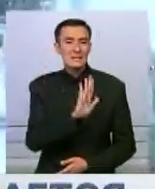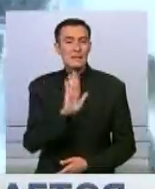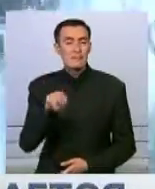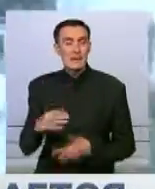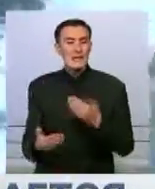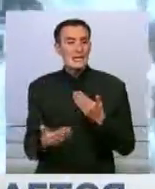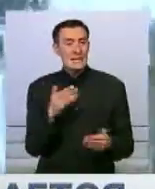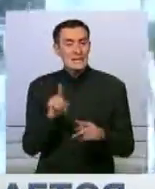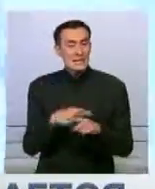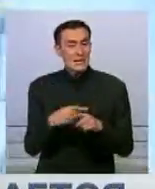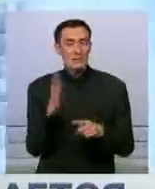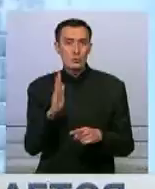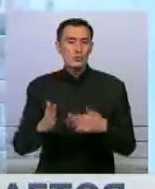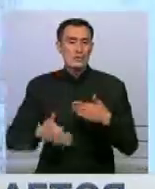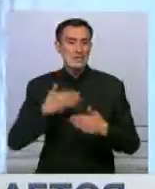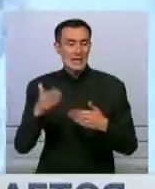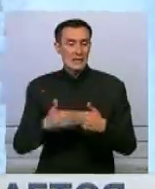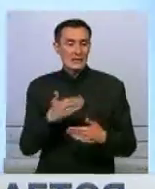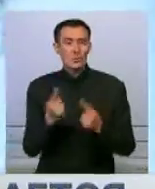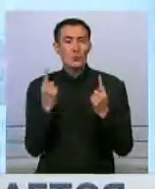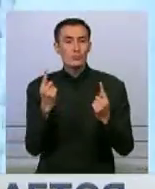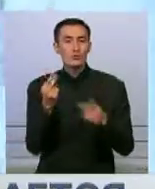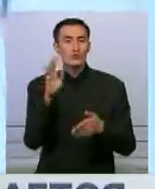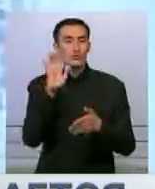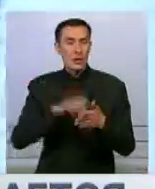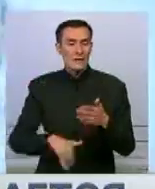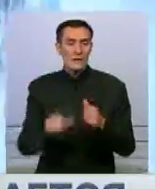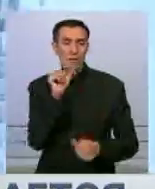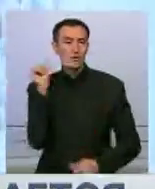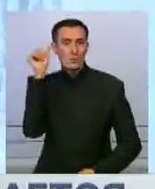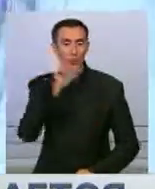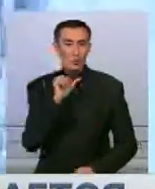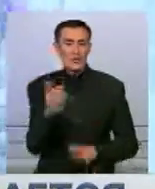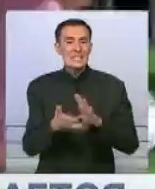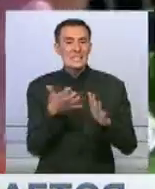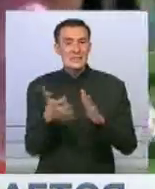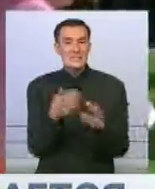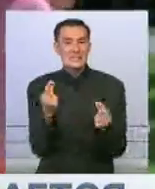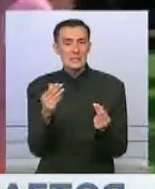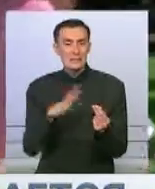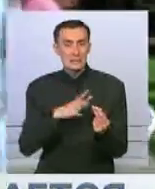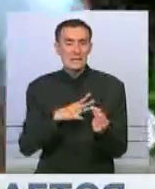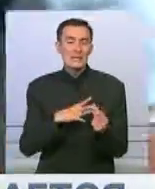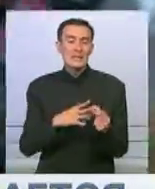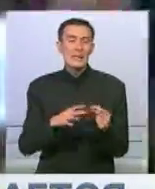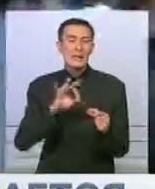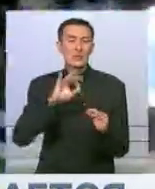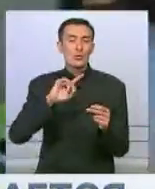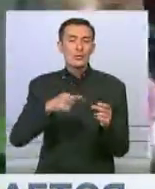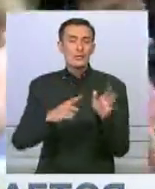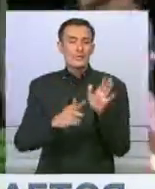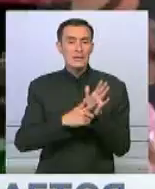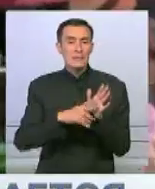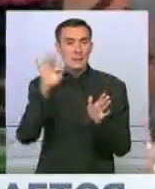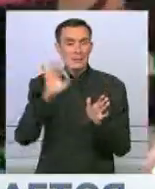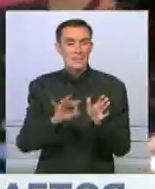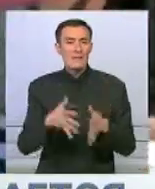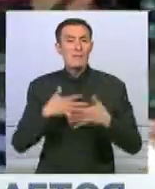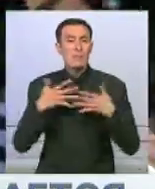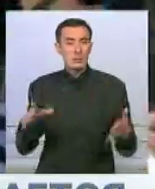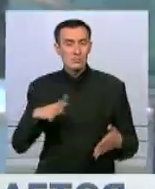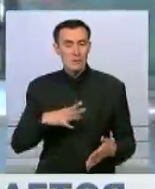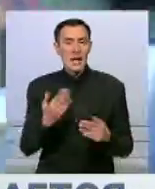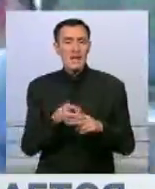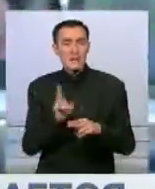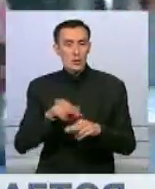противном случае им грозят санкции и большие штрафы. В прошлом году дефицит Греции на 0,7% превышал норму. В этом году,